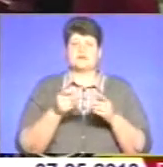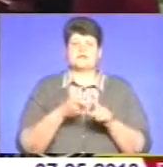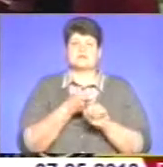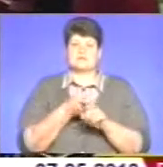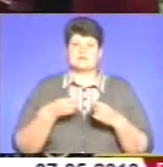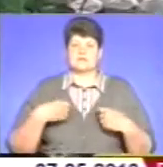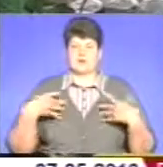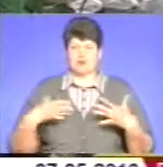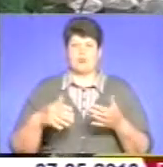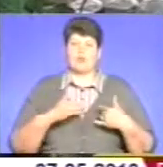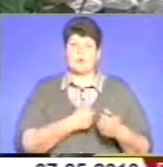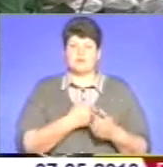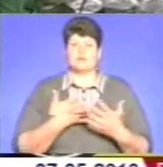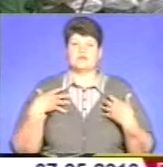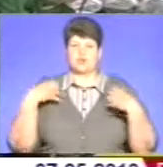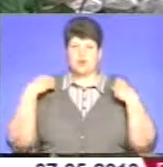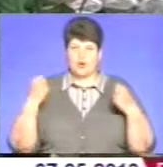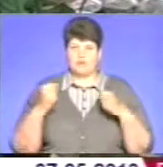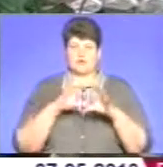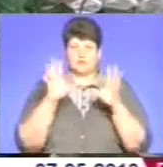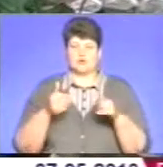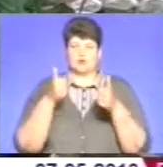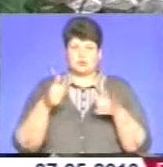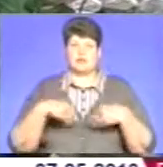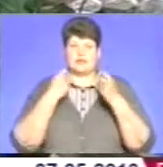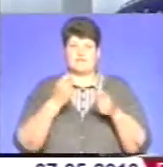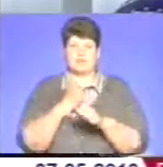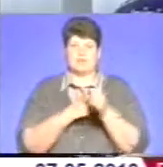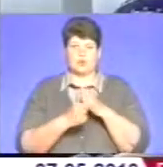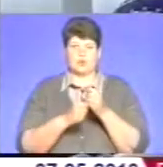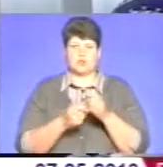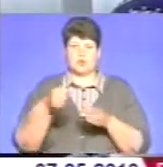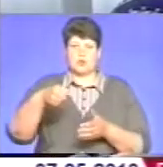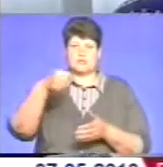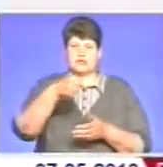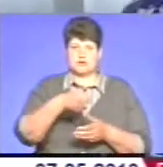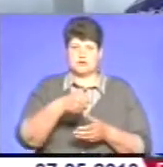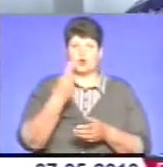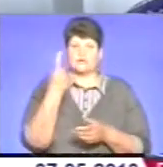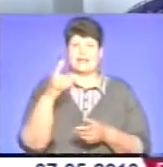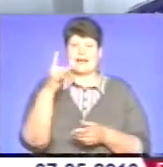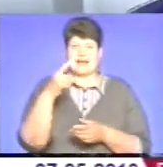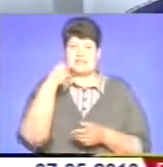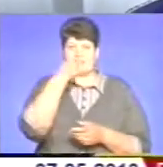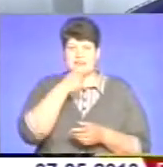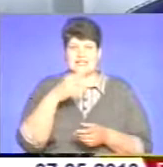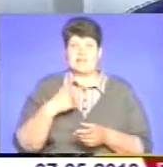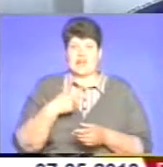та всіляких гараздів, а також вручив великодні гостинці. Тому що він раз в рік, я